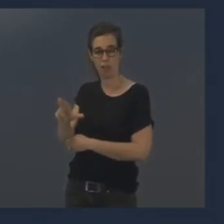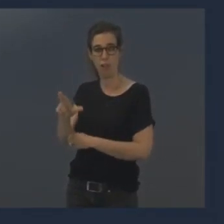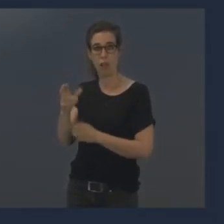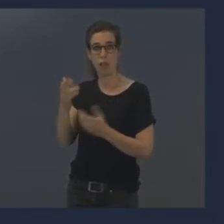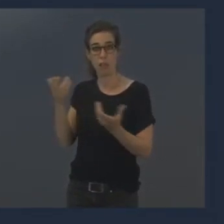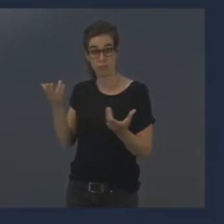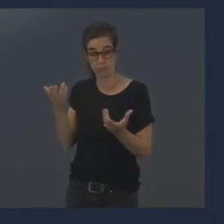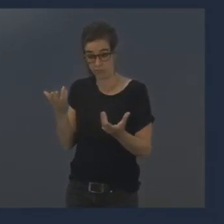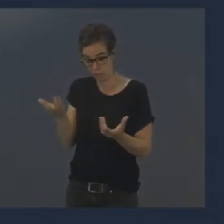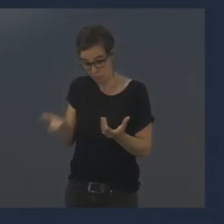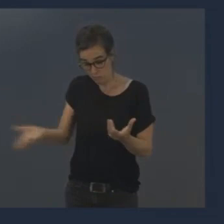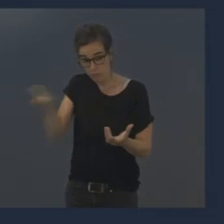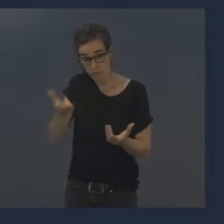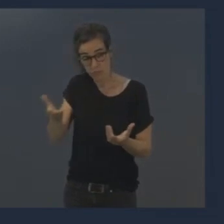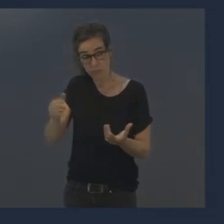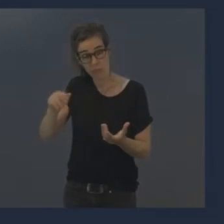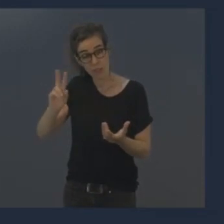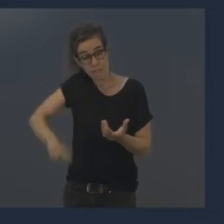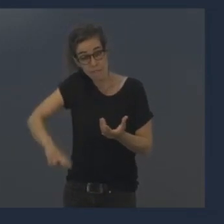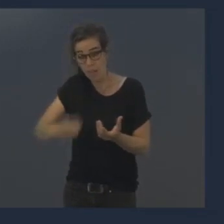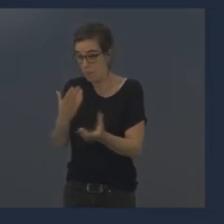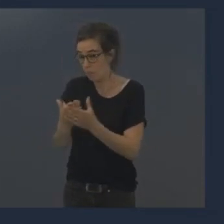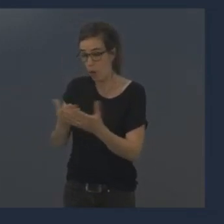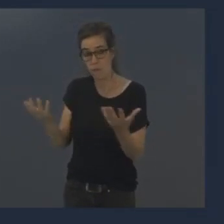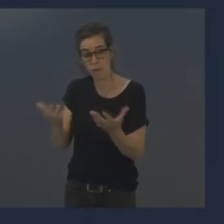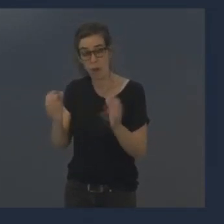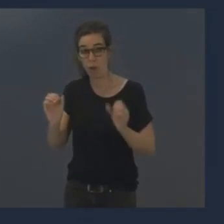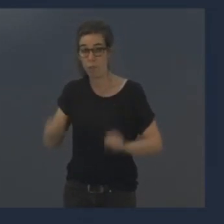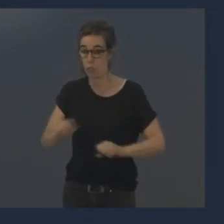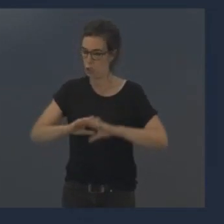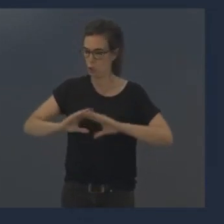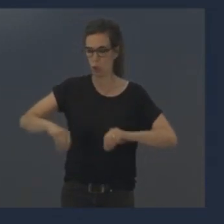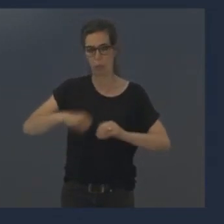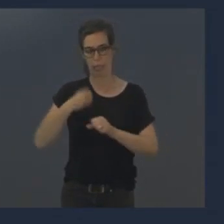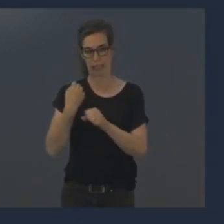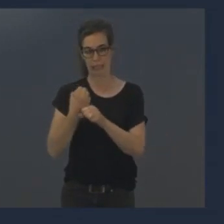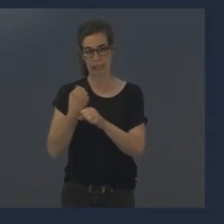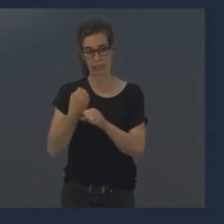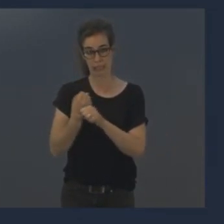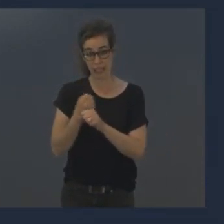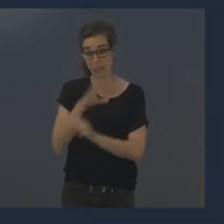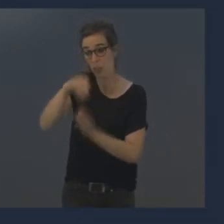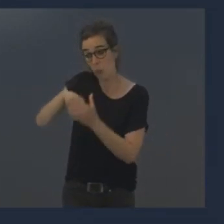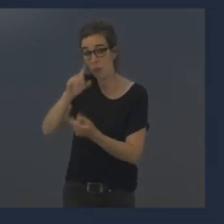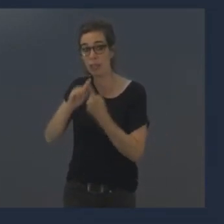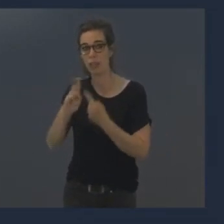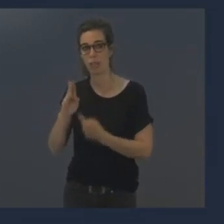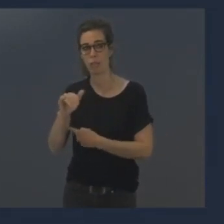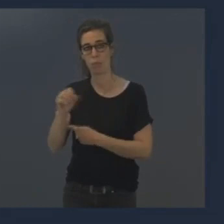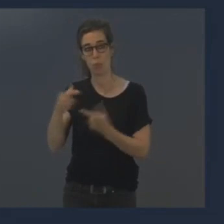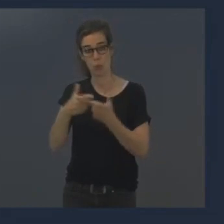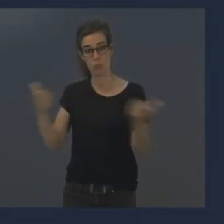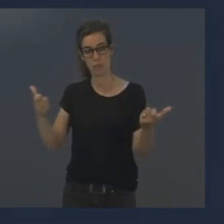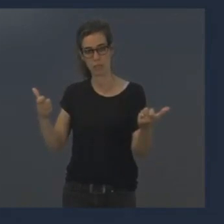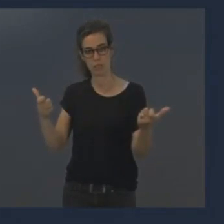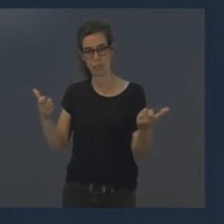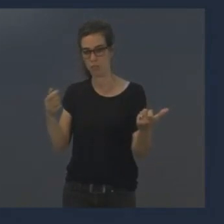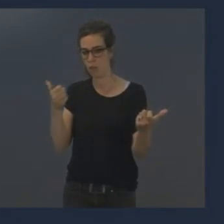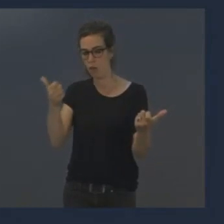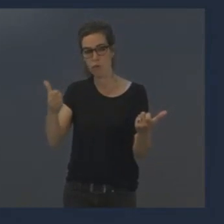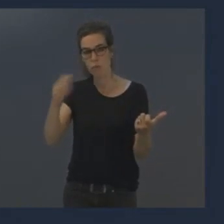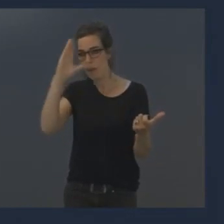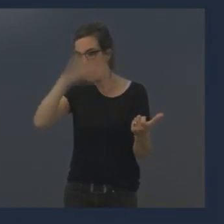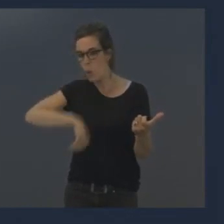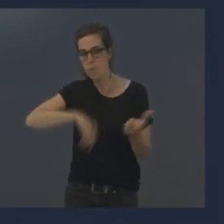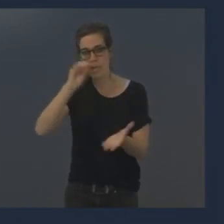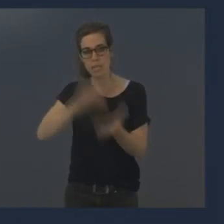travailler au pays tout en préservant la biodiversité et en les partageant avec le plus grand nombre. Pourquoi les avoir oubliés? Vous